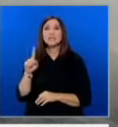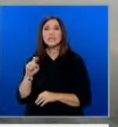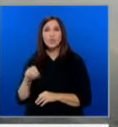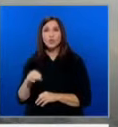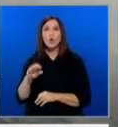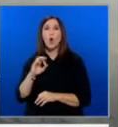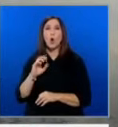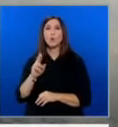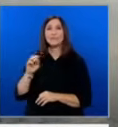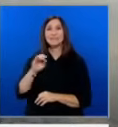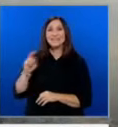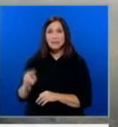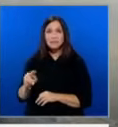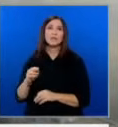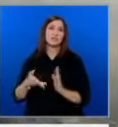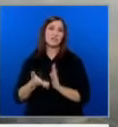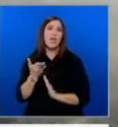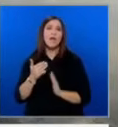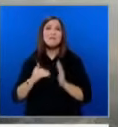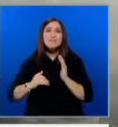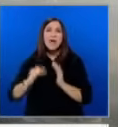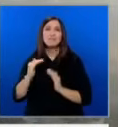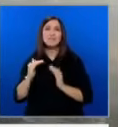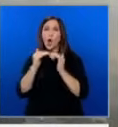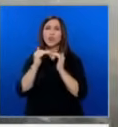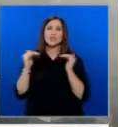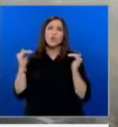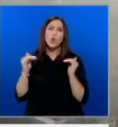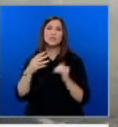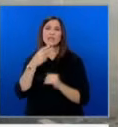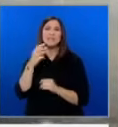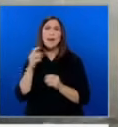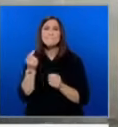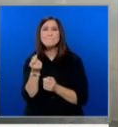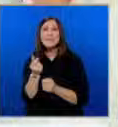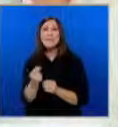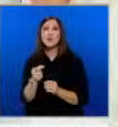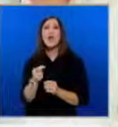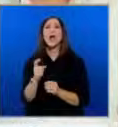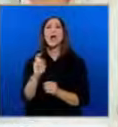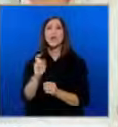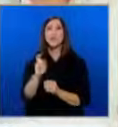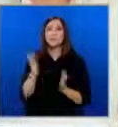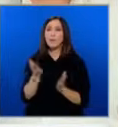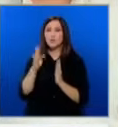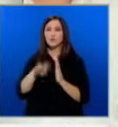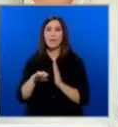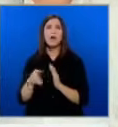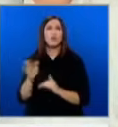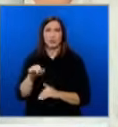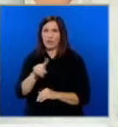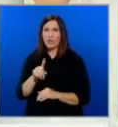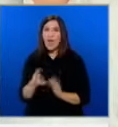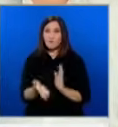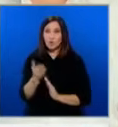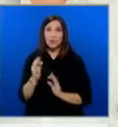завишение. Най-високата стойност е от порядъка на 300 микрограма и започва вече да пада. Дори да не е висока такава